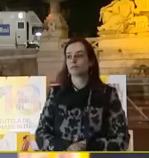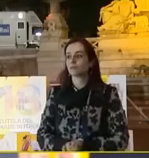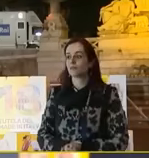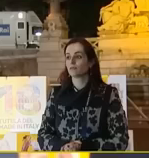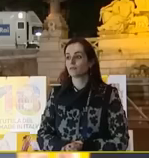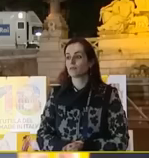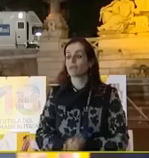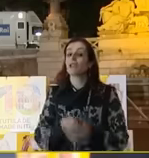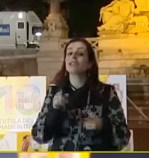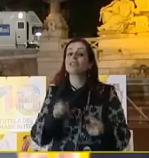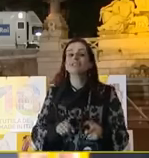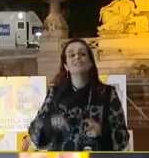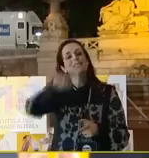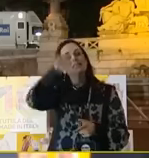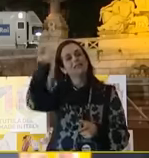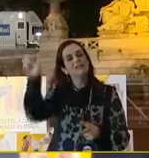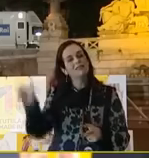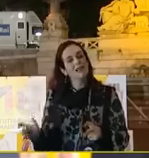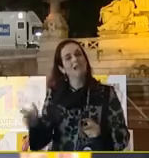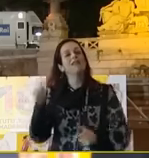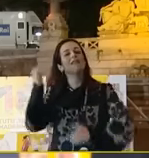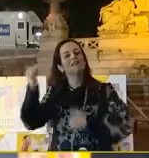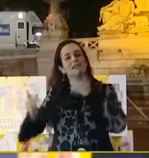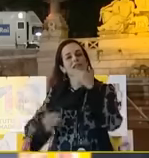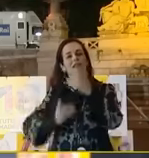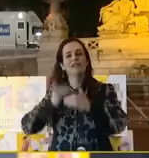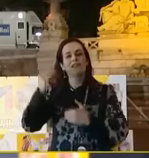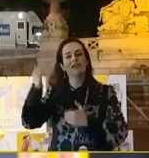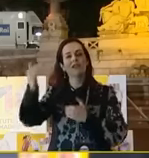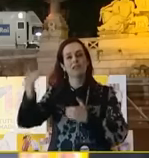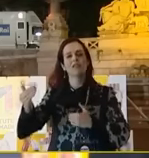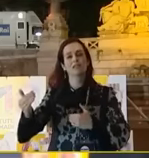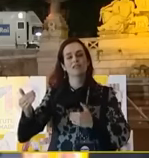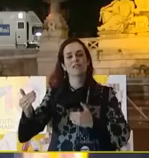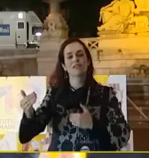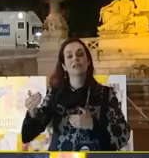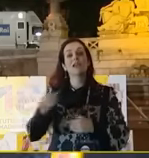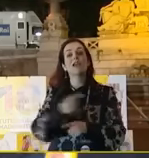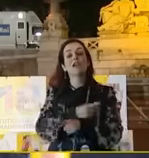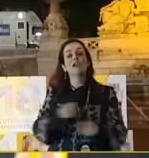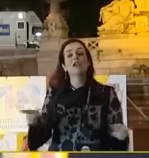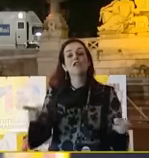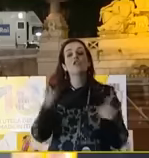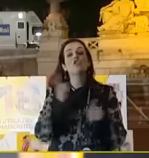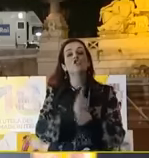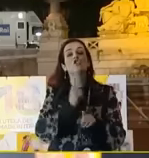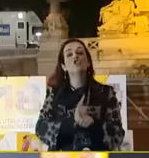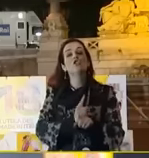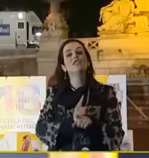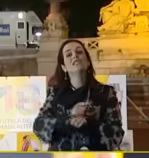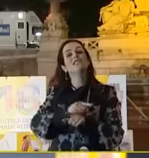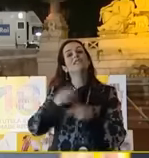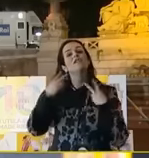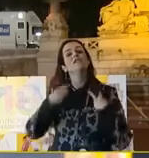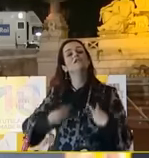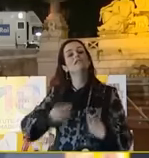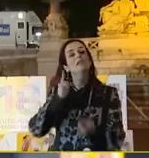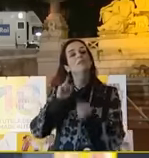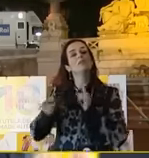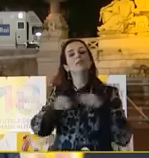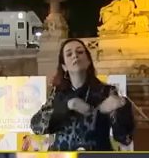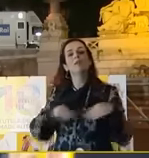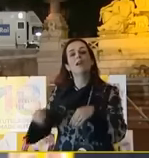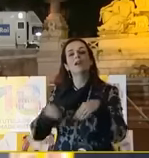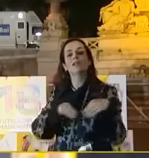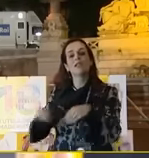Tirare su questo paese, e si può fare esclusivamente partecipando alla vita politica. Sapete, ho fatto un tour in